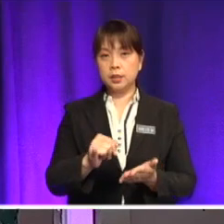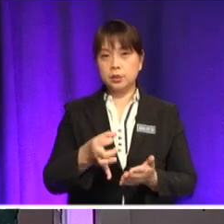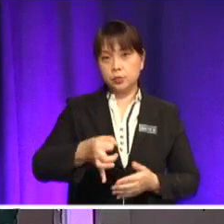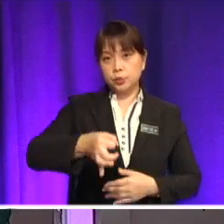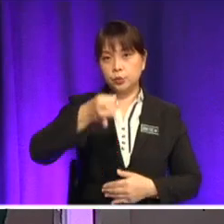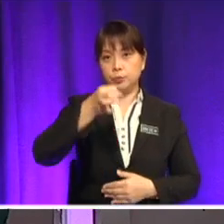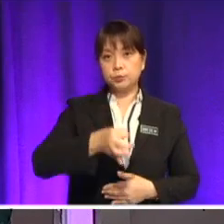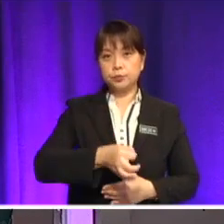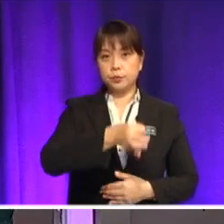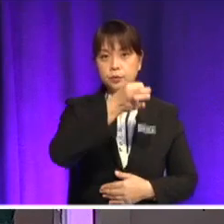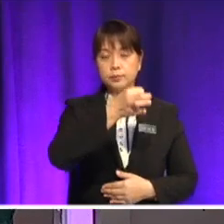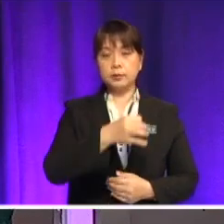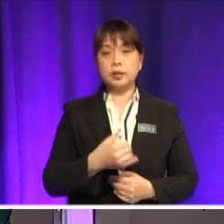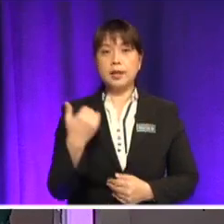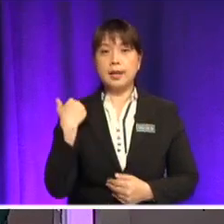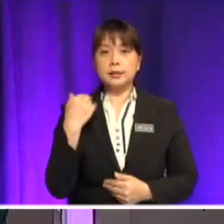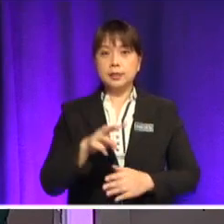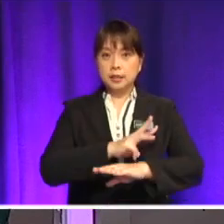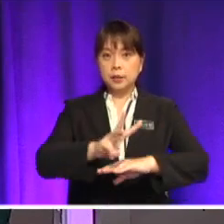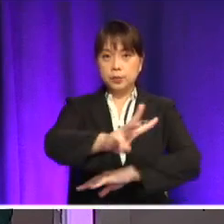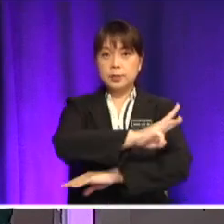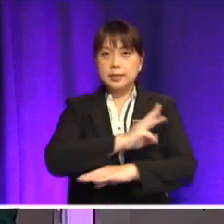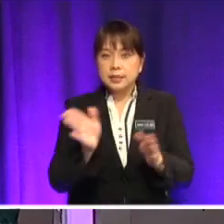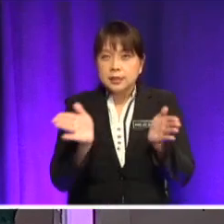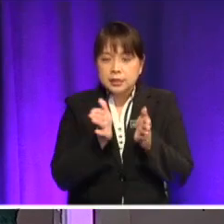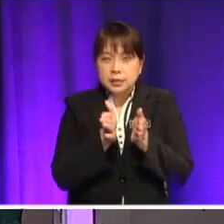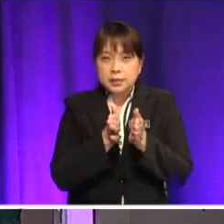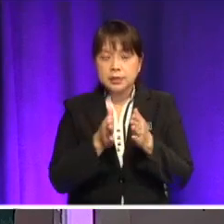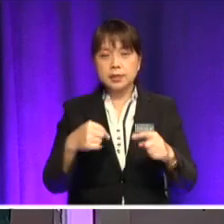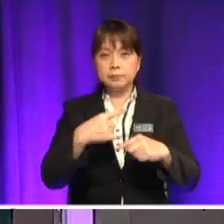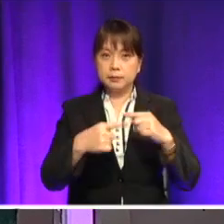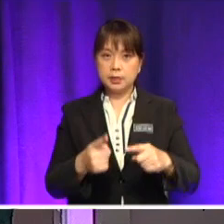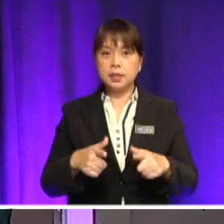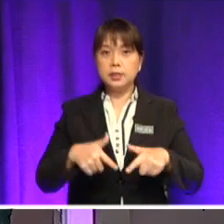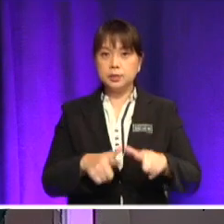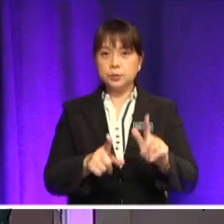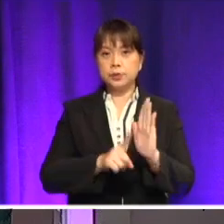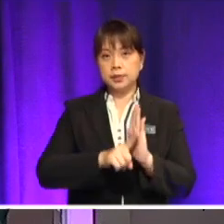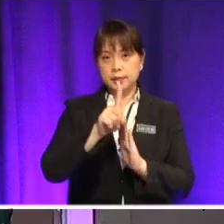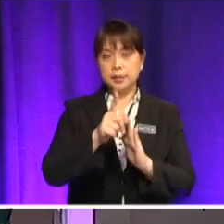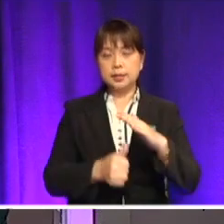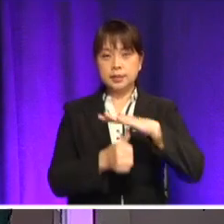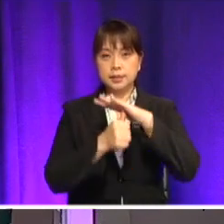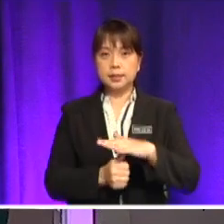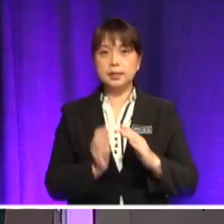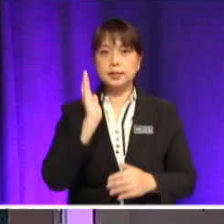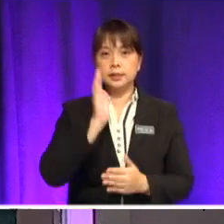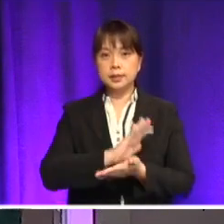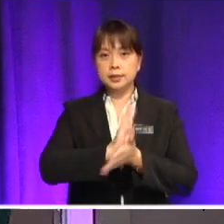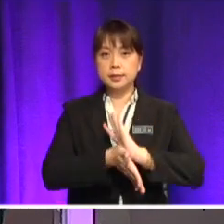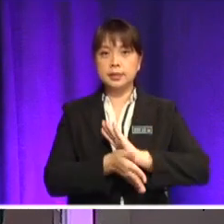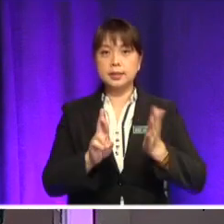sempit di situlah berisik Bernoulli mengatakan bahwa tinggi tekanan menjadi